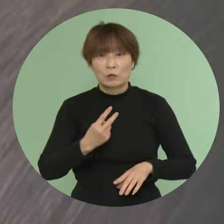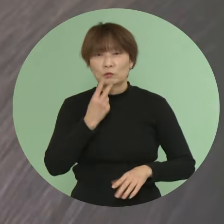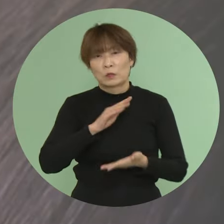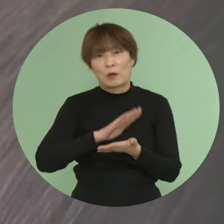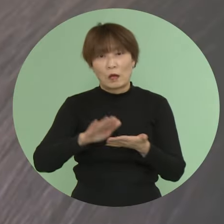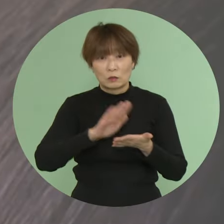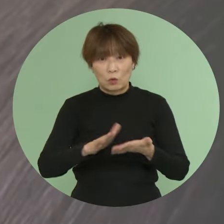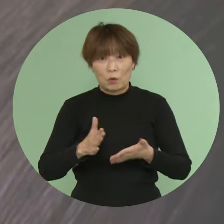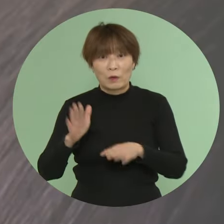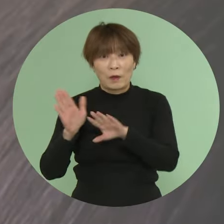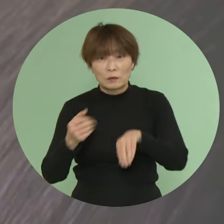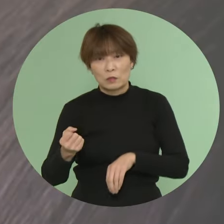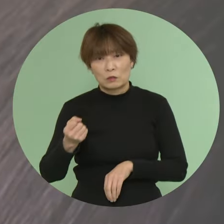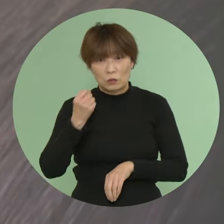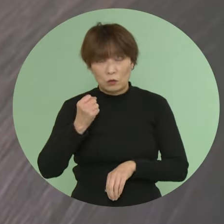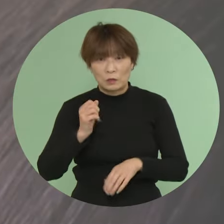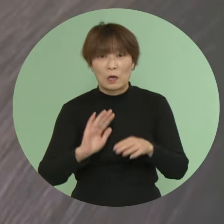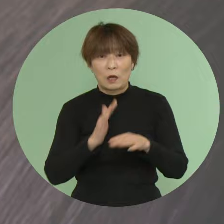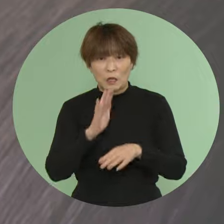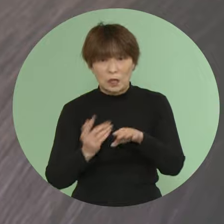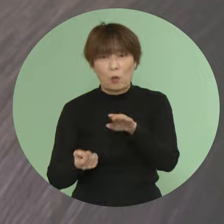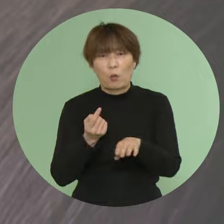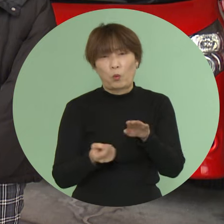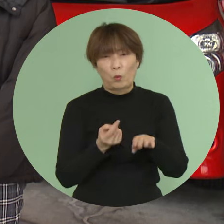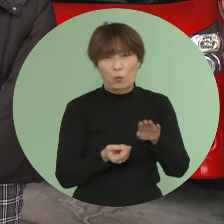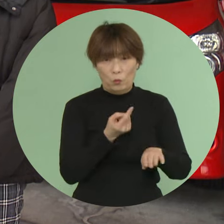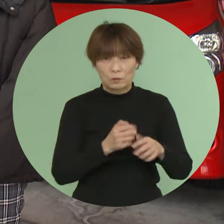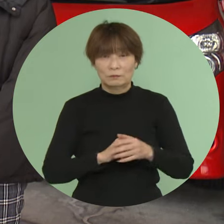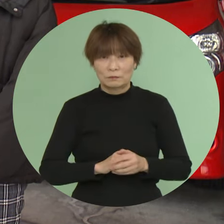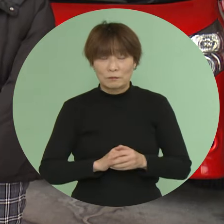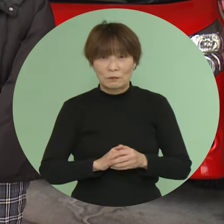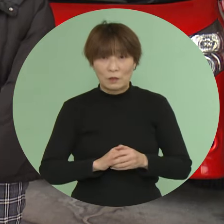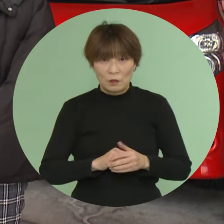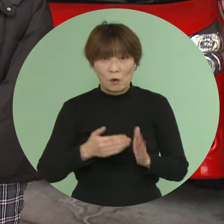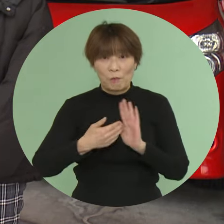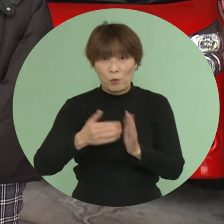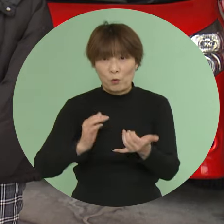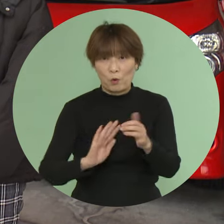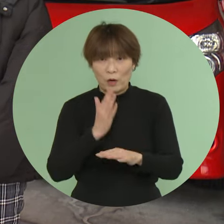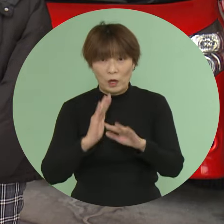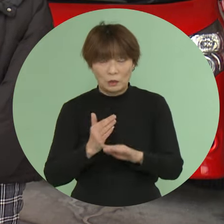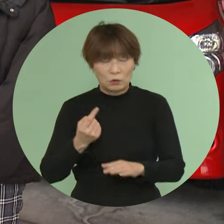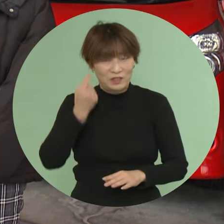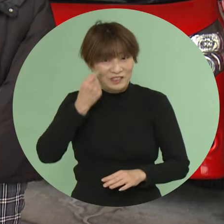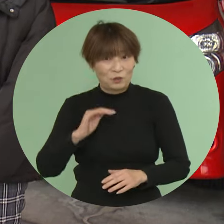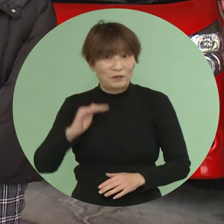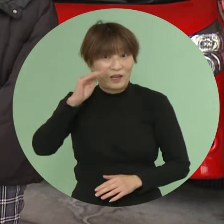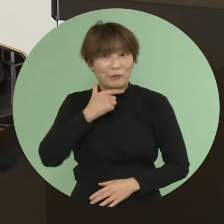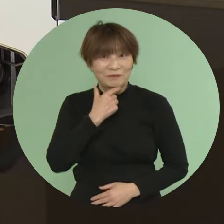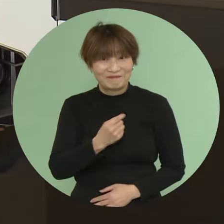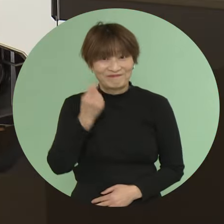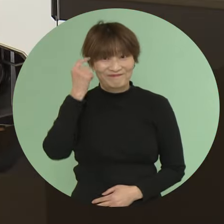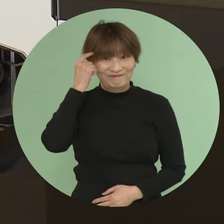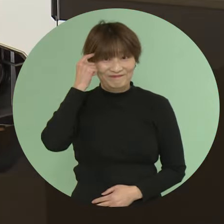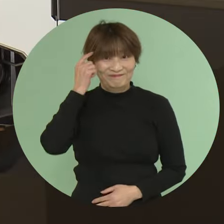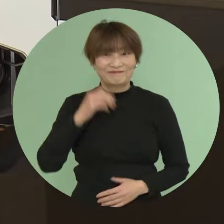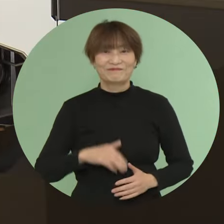風が強いため火災が起こりやすい時期です。防火の意識をさらに高めていただきたいと思います。